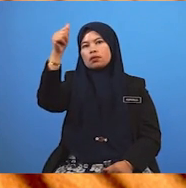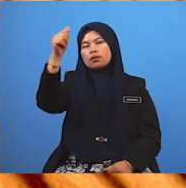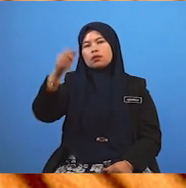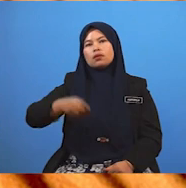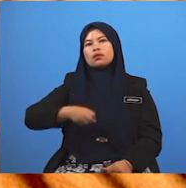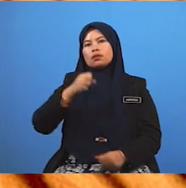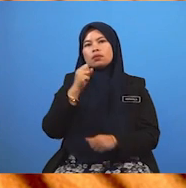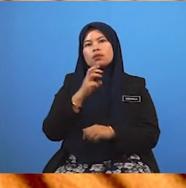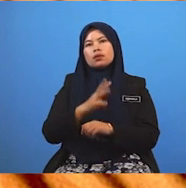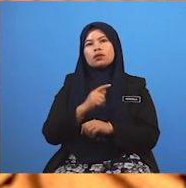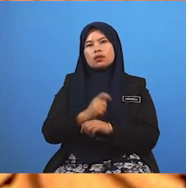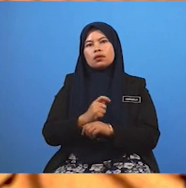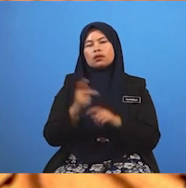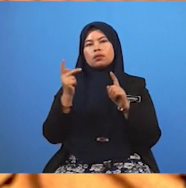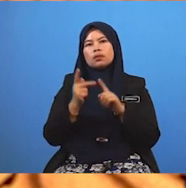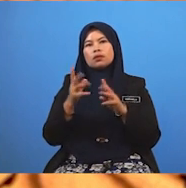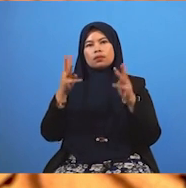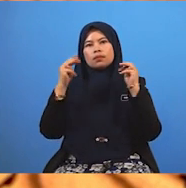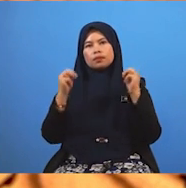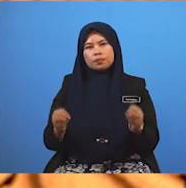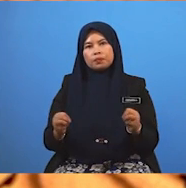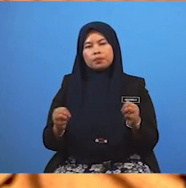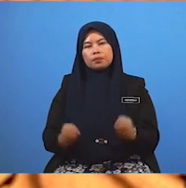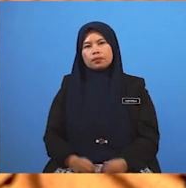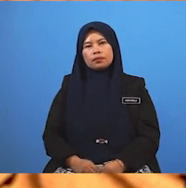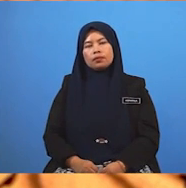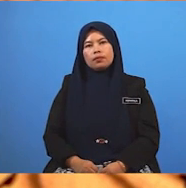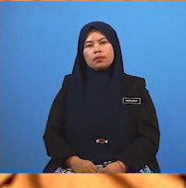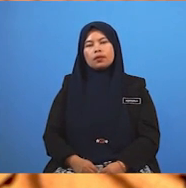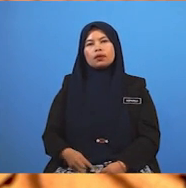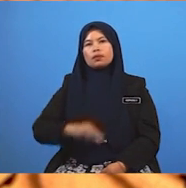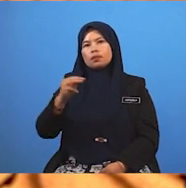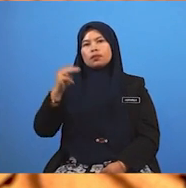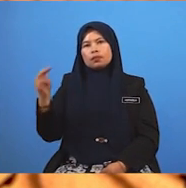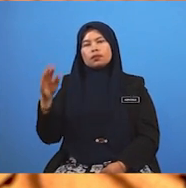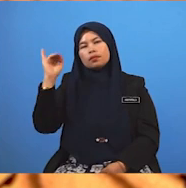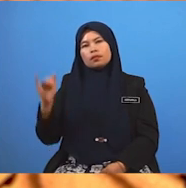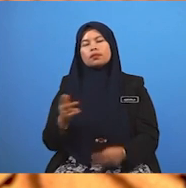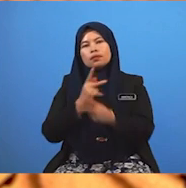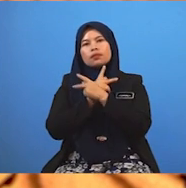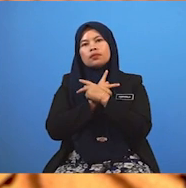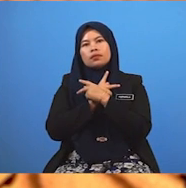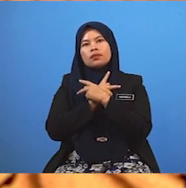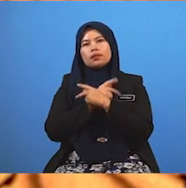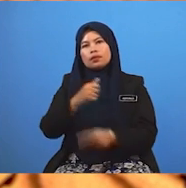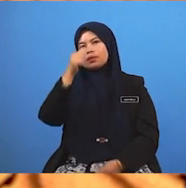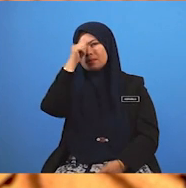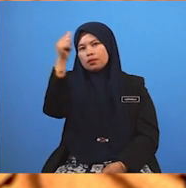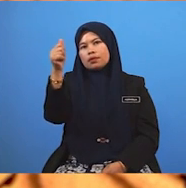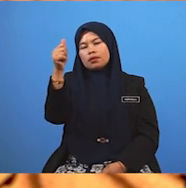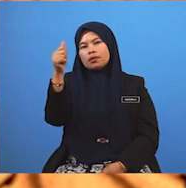terhadap makhluknya. Murid-murid yang dikasihi sekalian, Allah Subhanahu Wa Taala